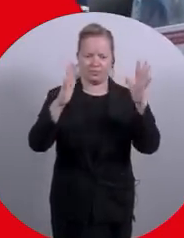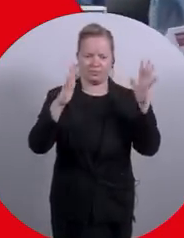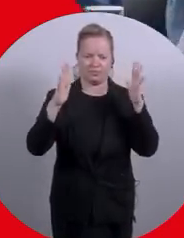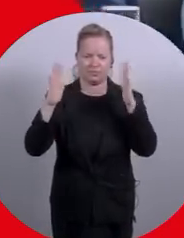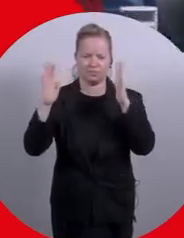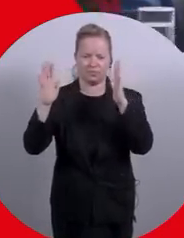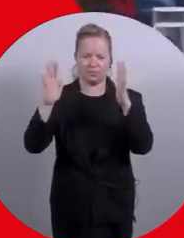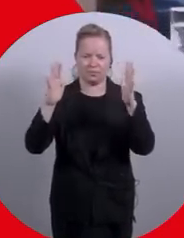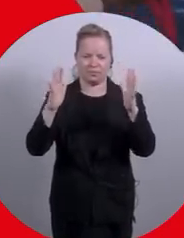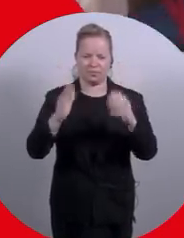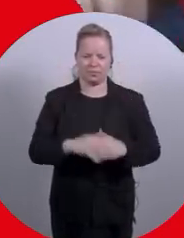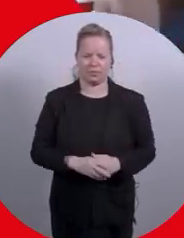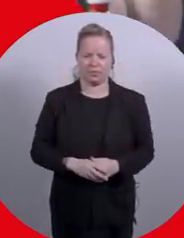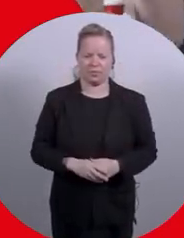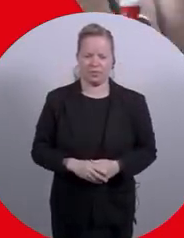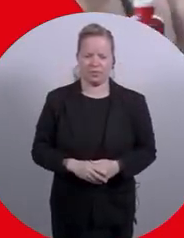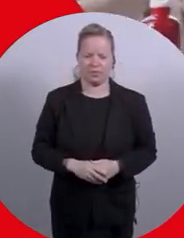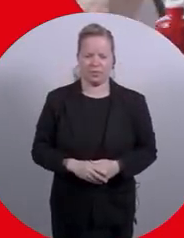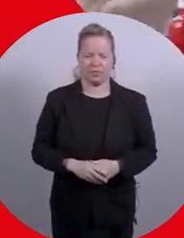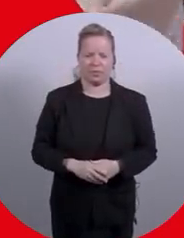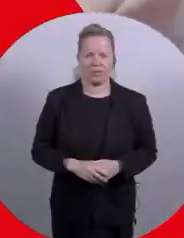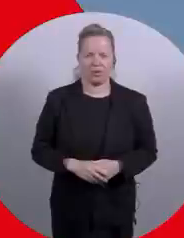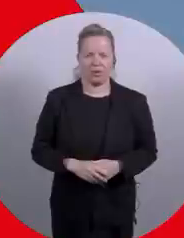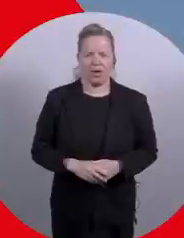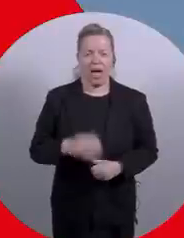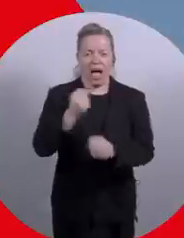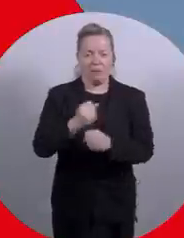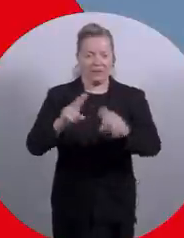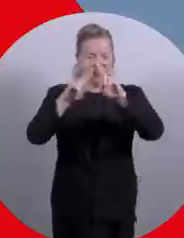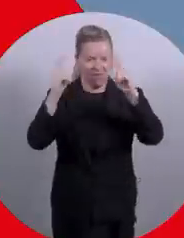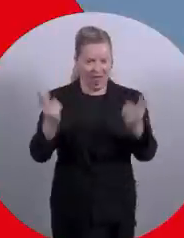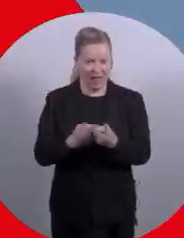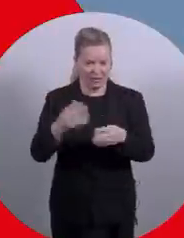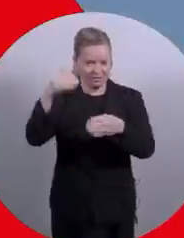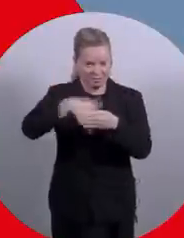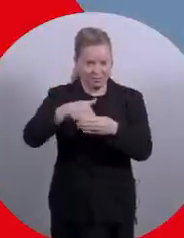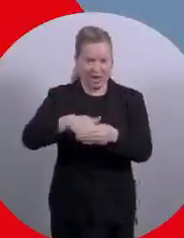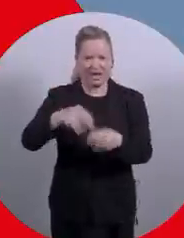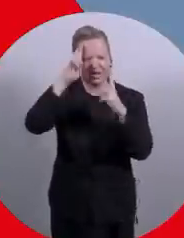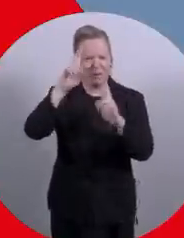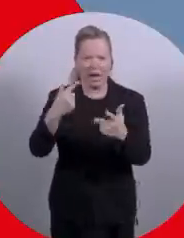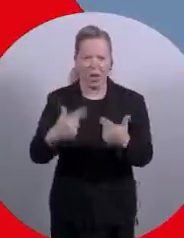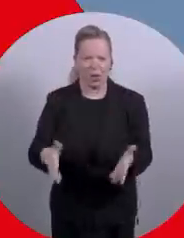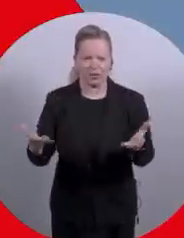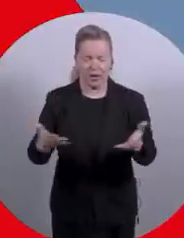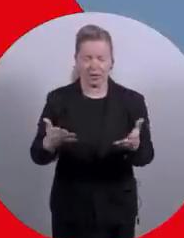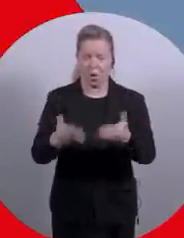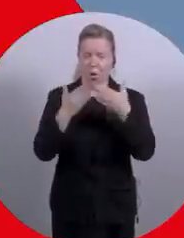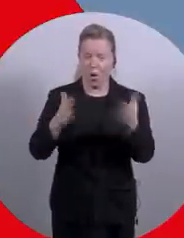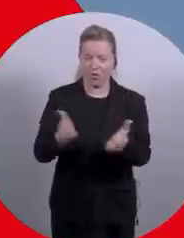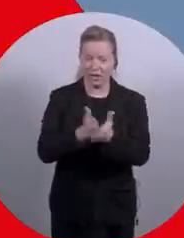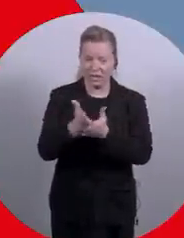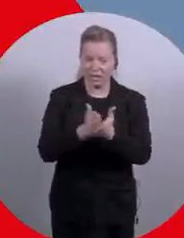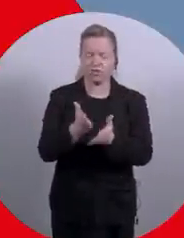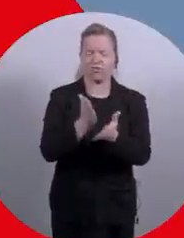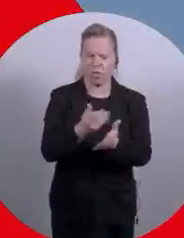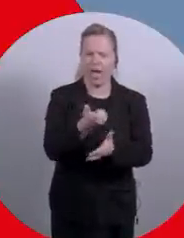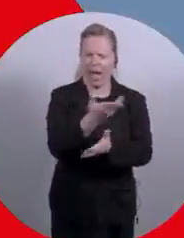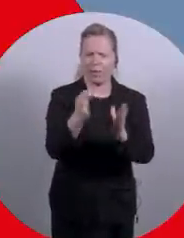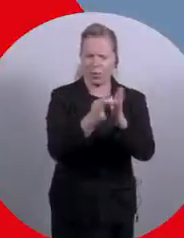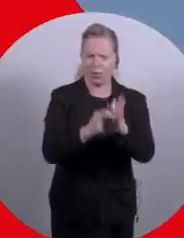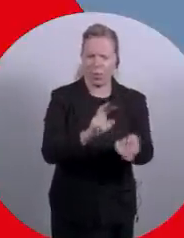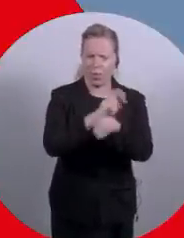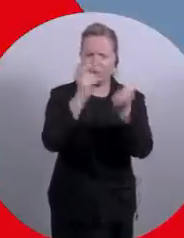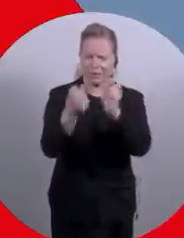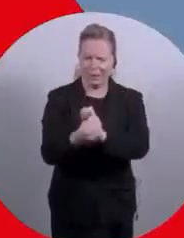einer der größten Respektlosigkeiten die es in der Arbeitswelt heute in Österreich noch gibt im öffentlichen Dienst haben wir einiges umsetzen können was